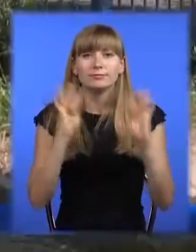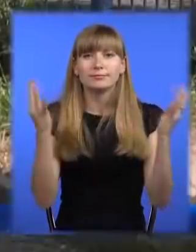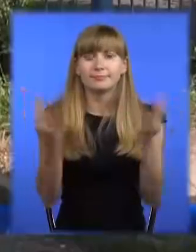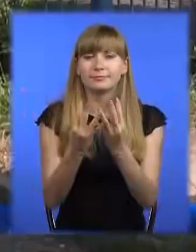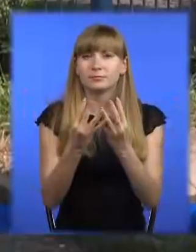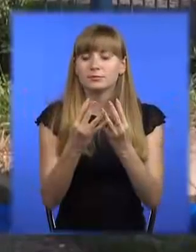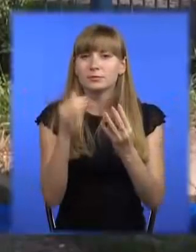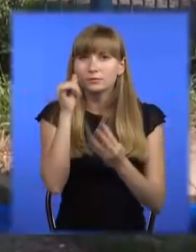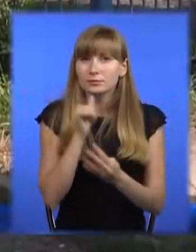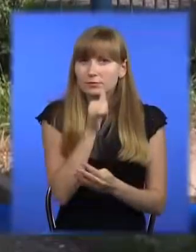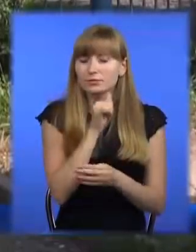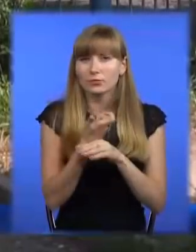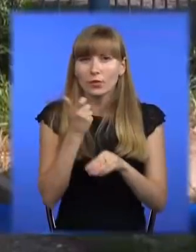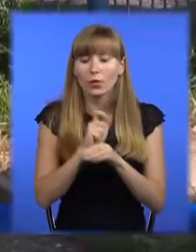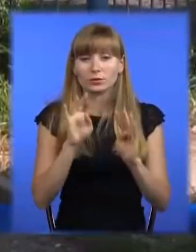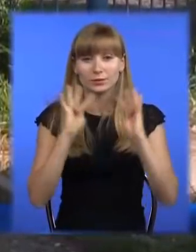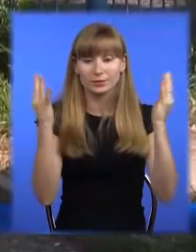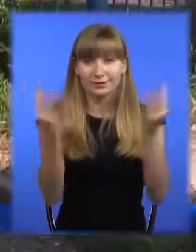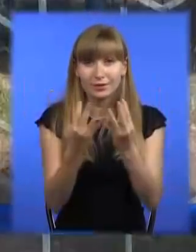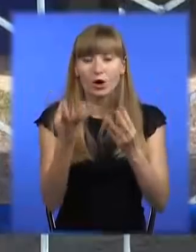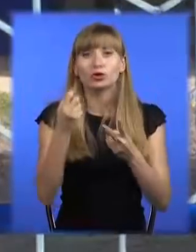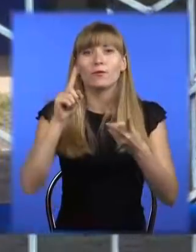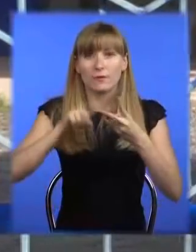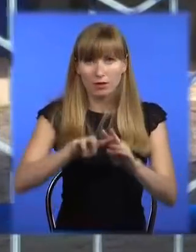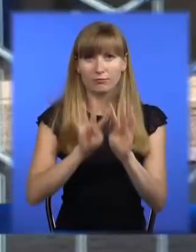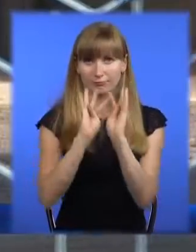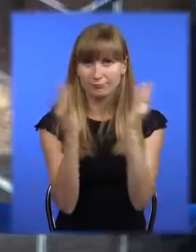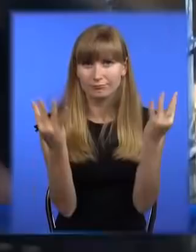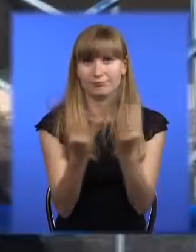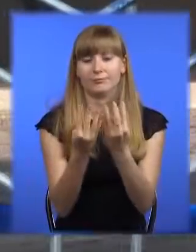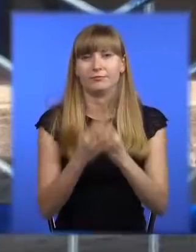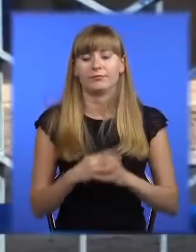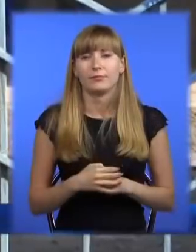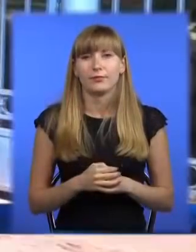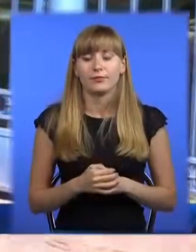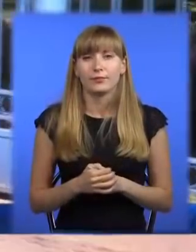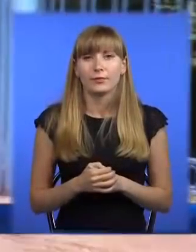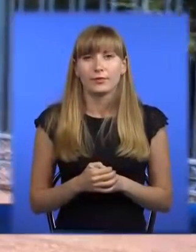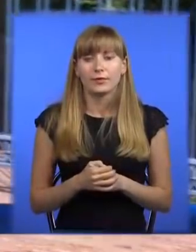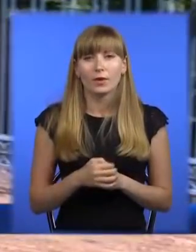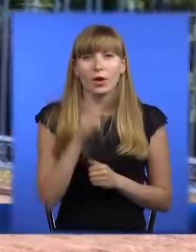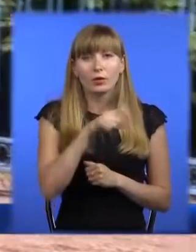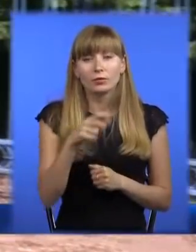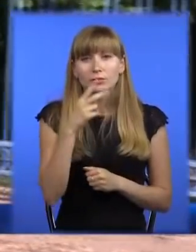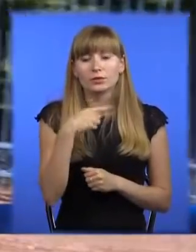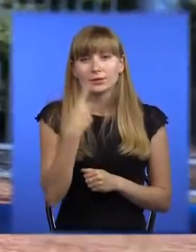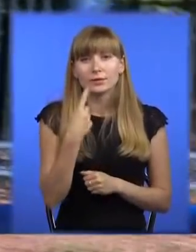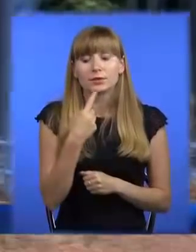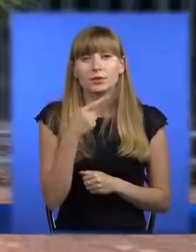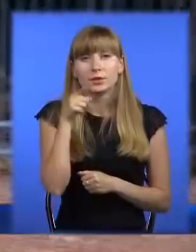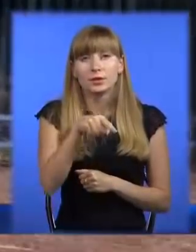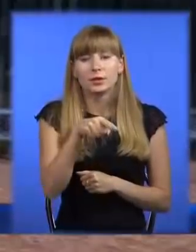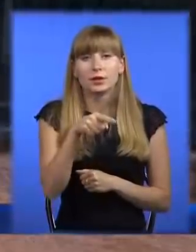жах. Територія огороджена, наче секретний об'єкт. За одним парканом бачимо інший. Місцеві розповідають,